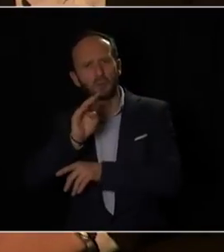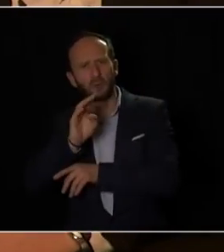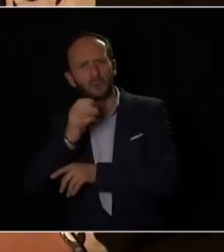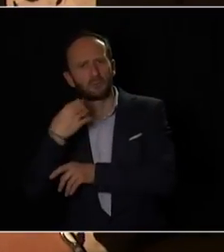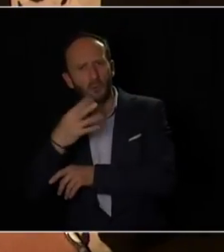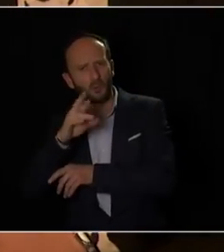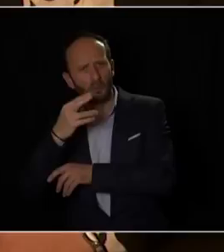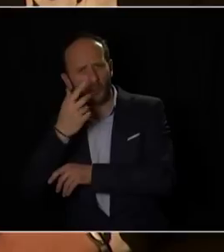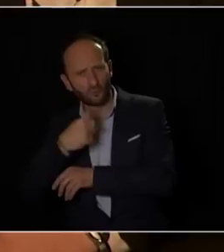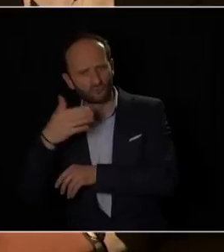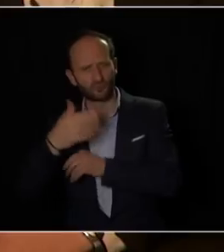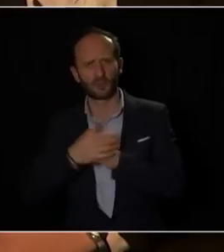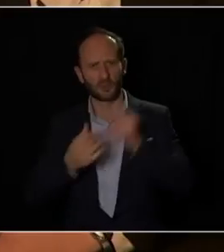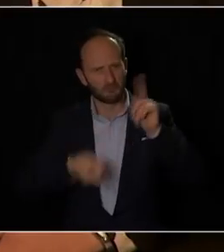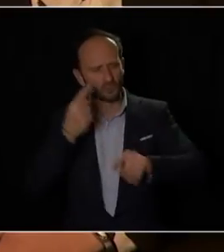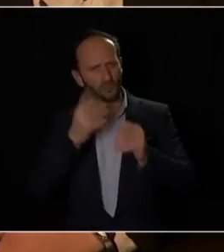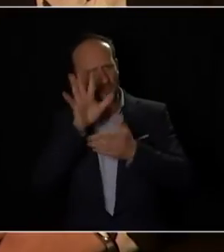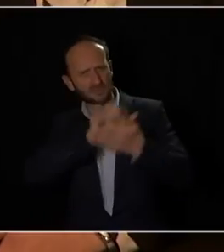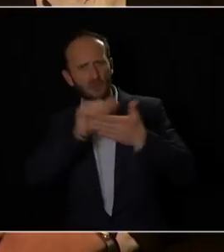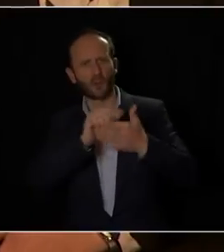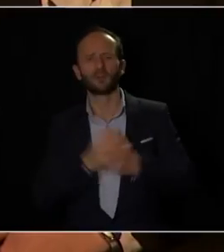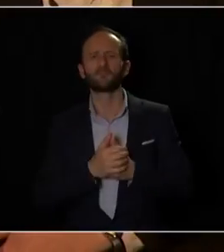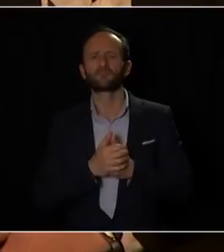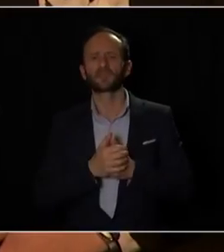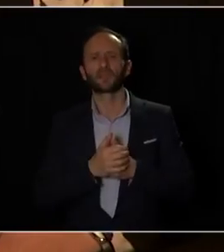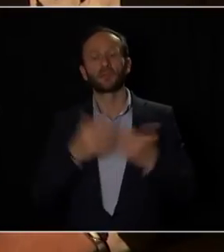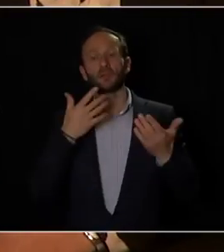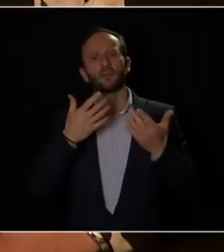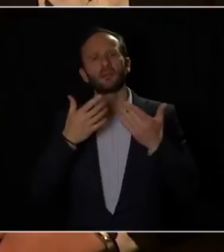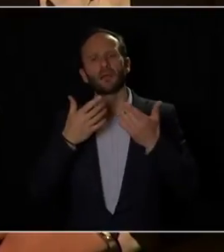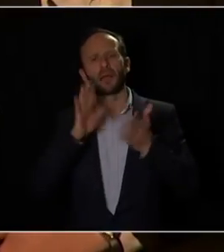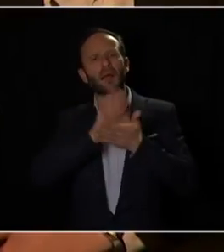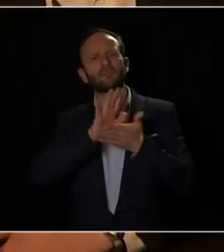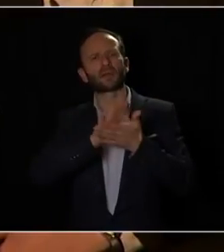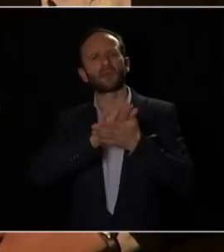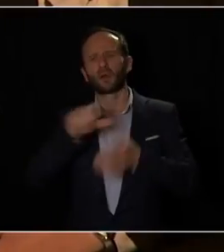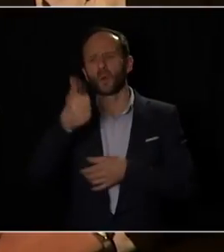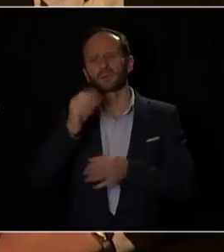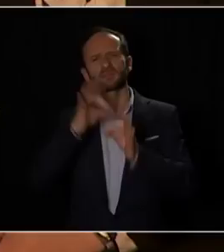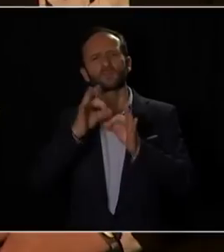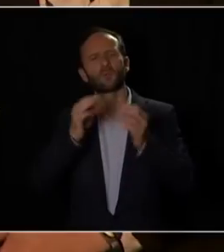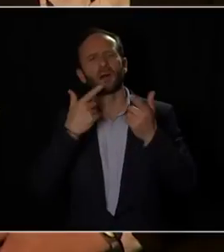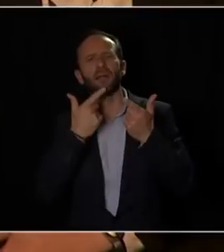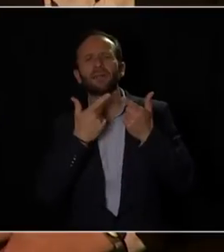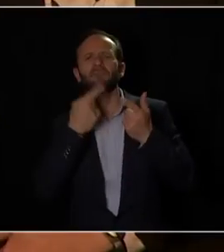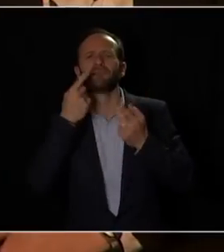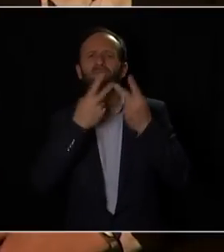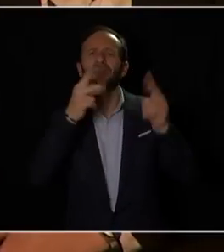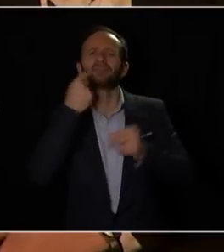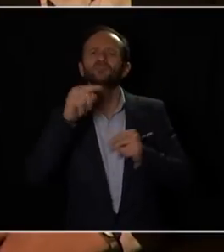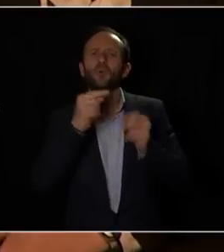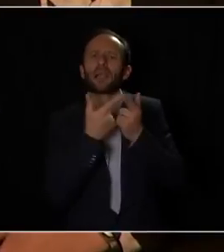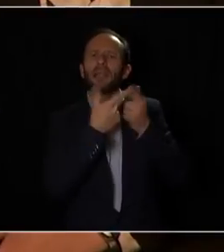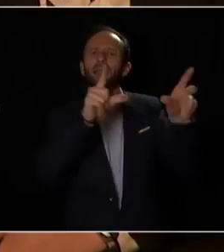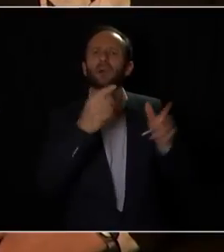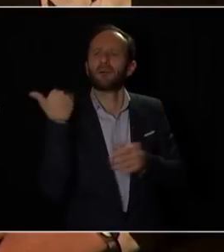le 72e anniversaire de la libération de Dijon, qui a été célébré le 11 septembre, nous avons édité